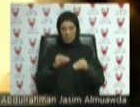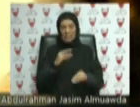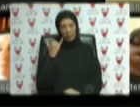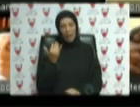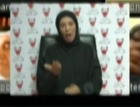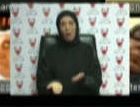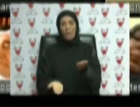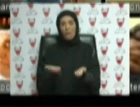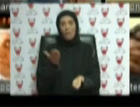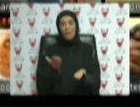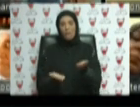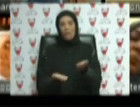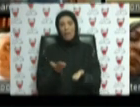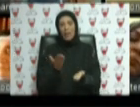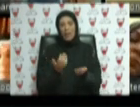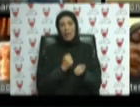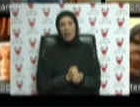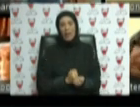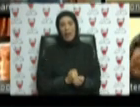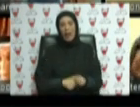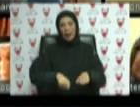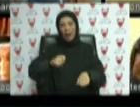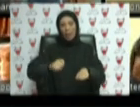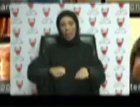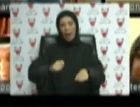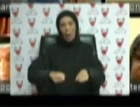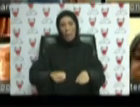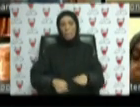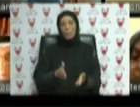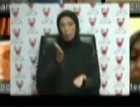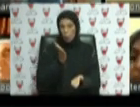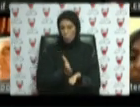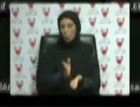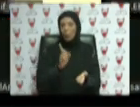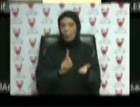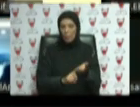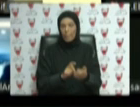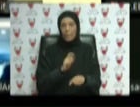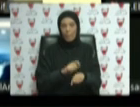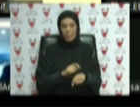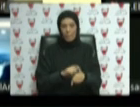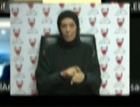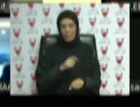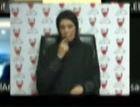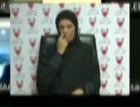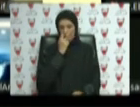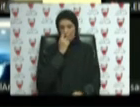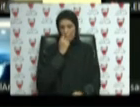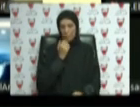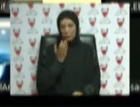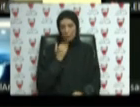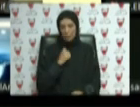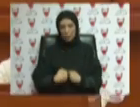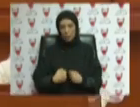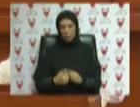فالحمد لله اليوم المرسوم نوقش بكامله وبالإجماع تم الموافقة عليه. اعتبرنا أيضا